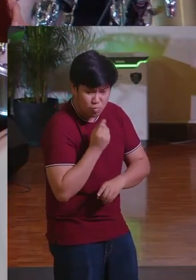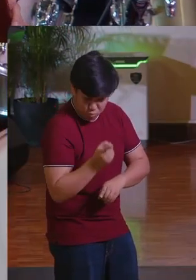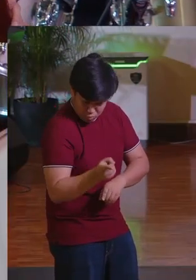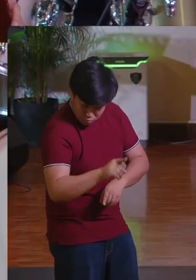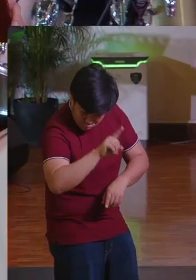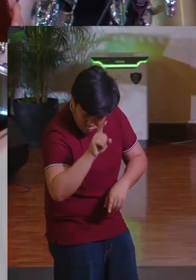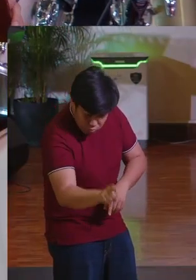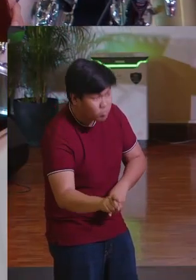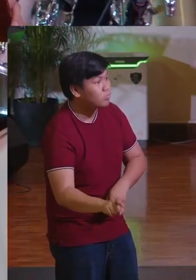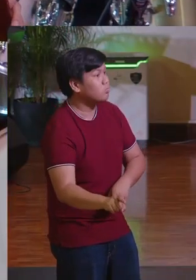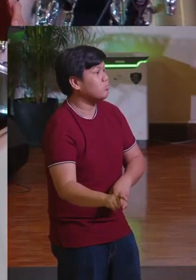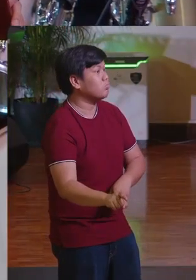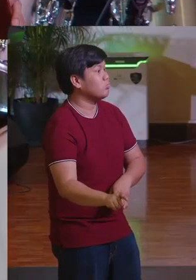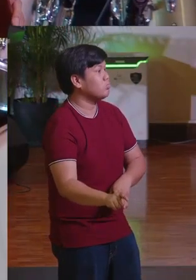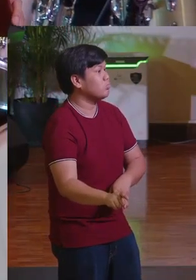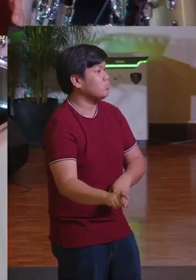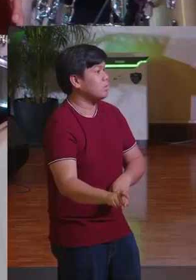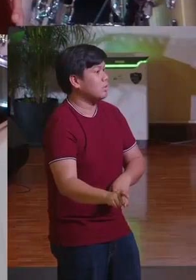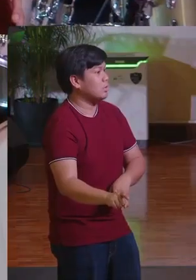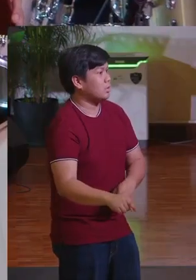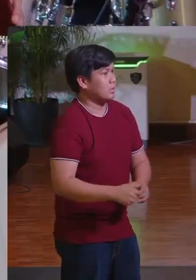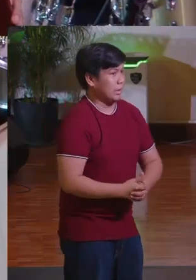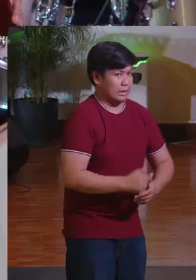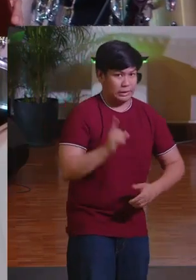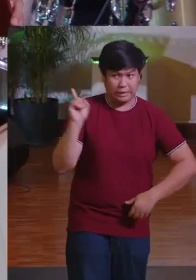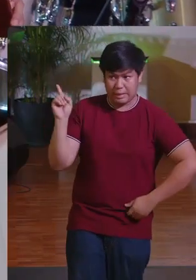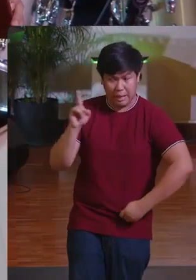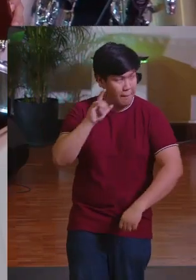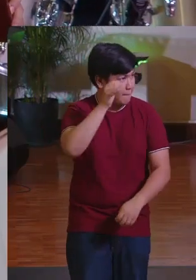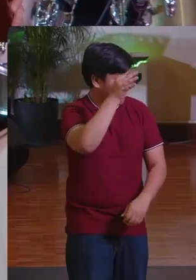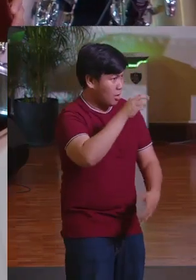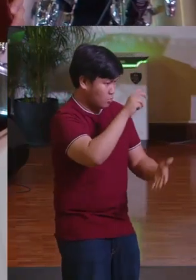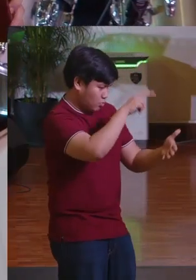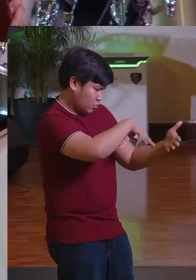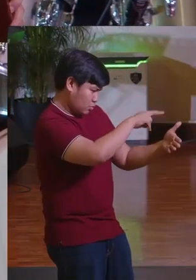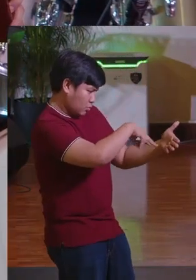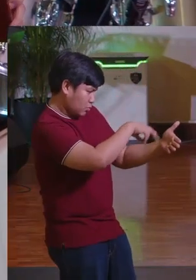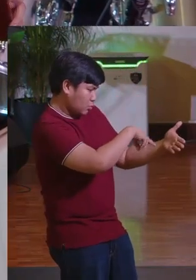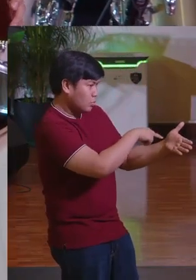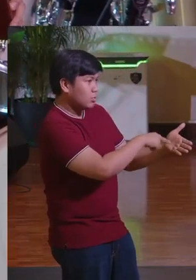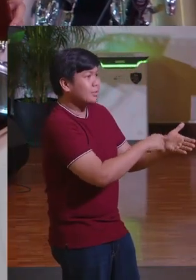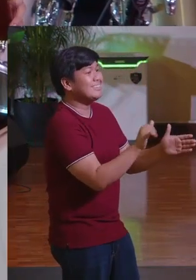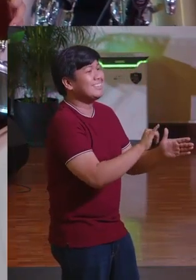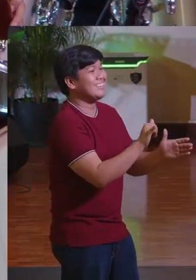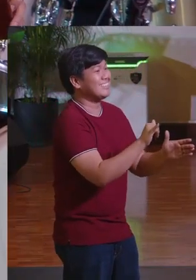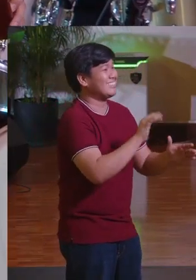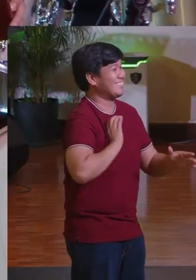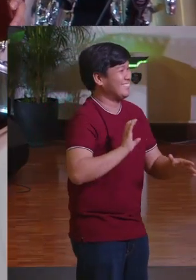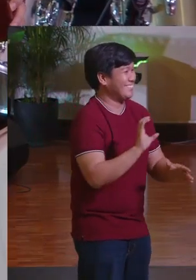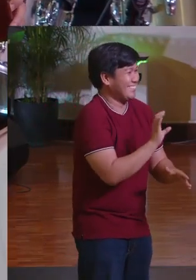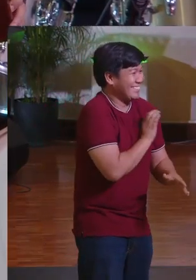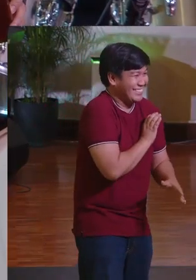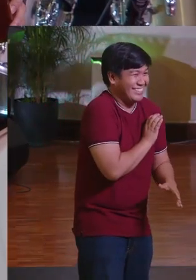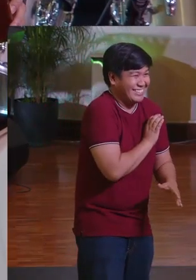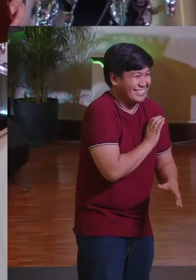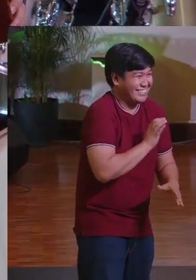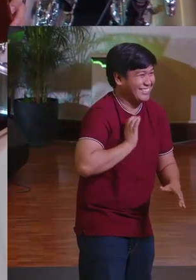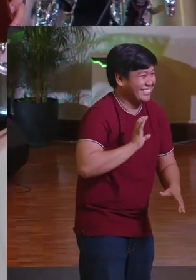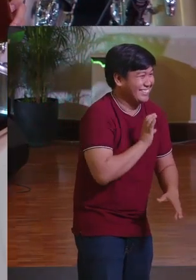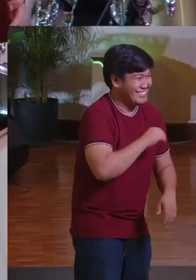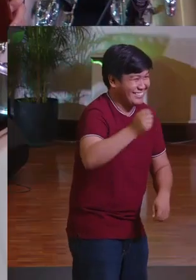are you? Habang binabasa ko po ito, parang nakikinig ako sa congressional hearing no?